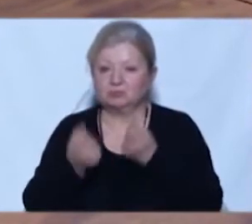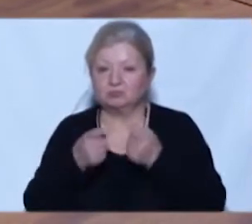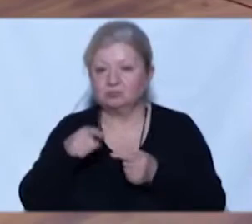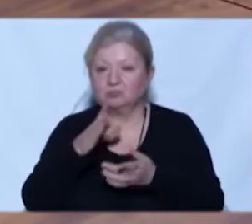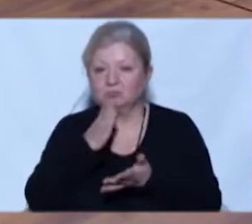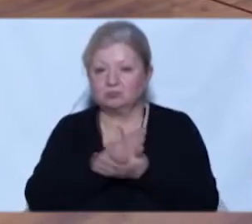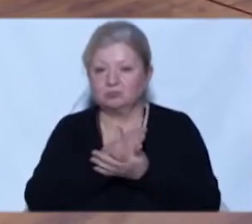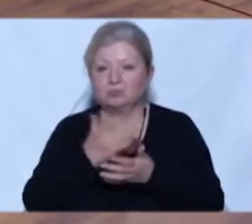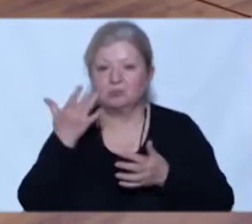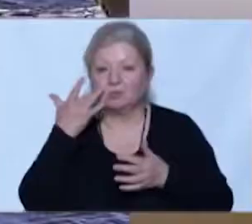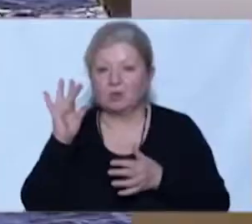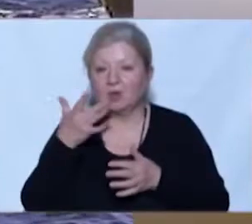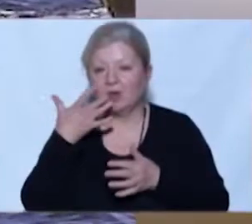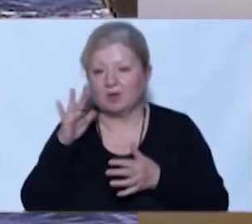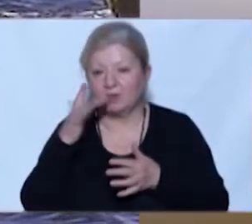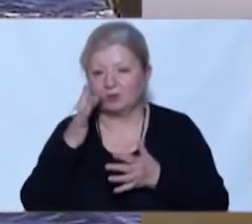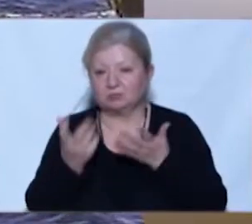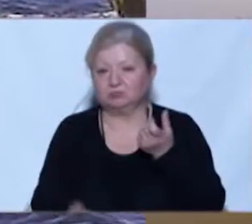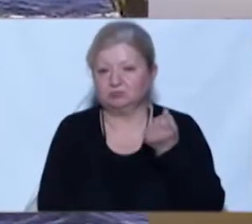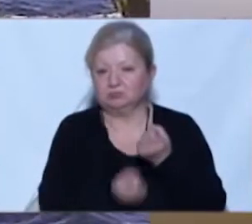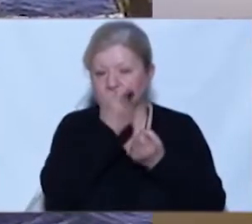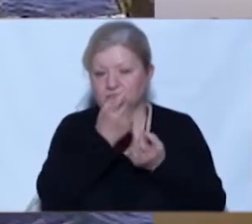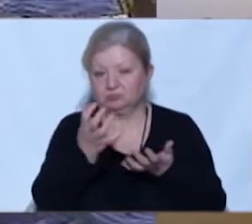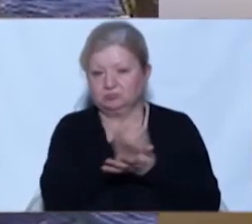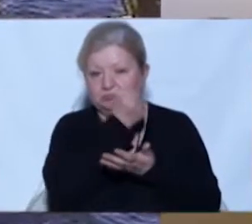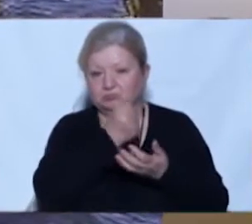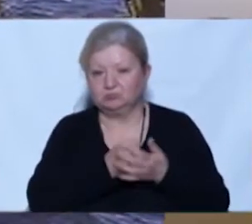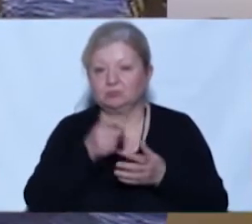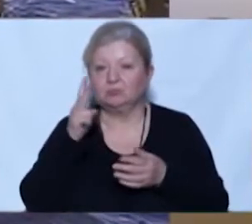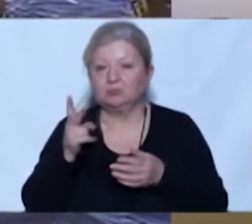არის ამერიკის აღმოჩენა. კოლუმბი, რომელმაც